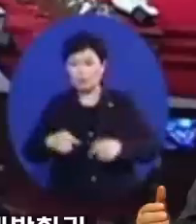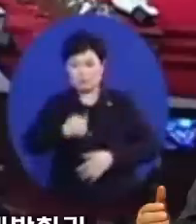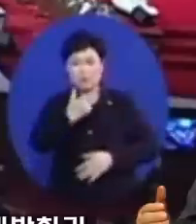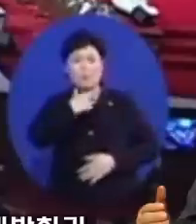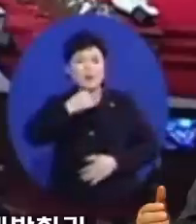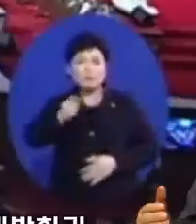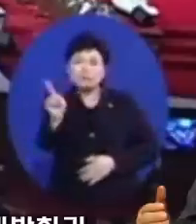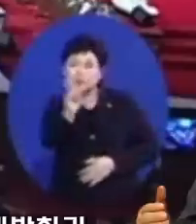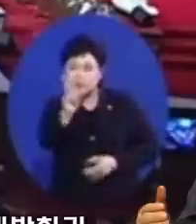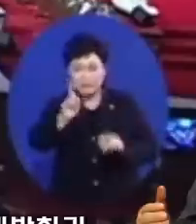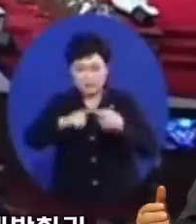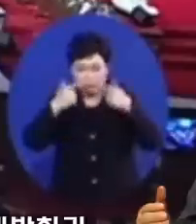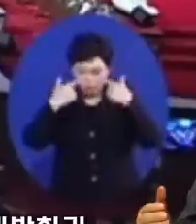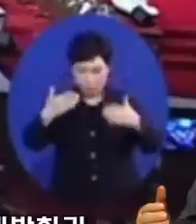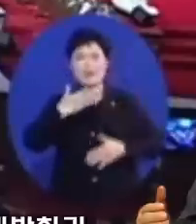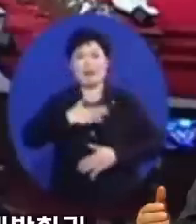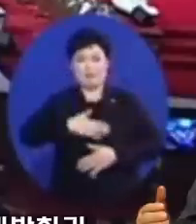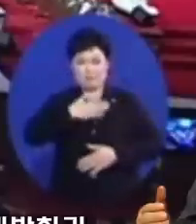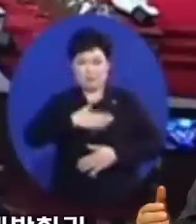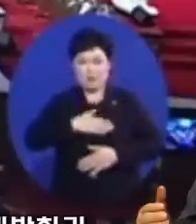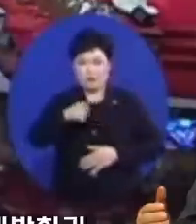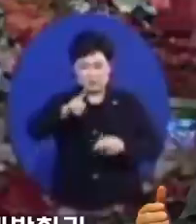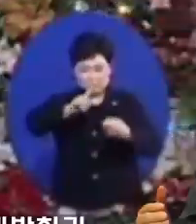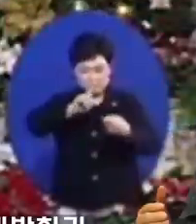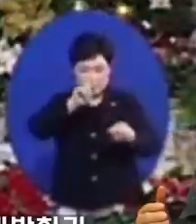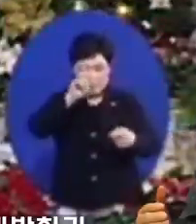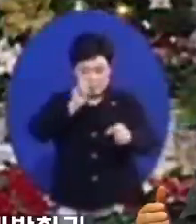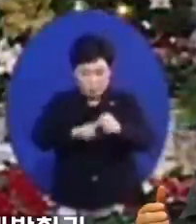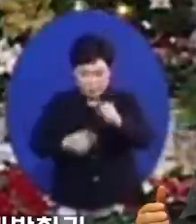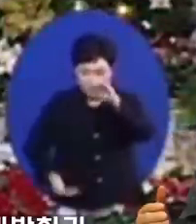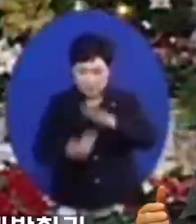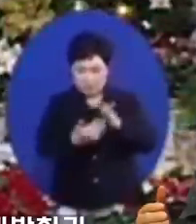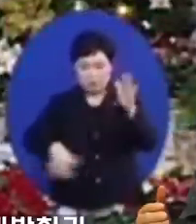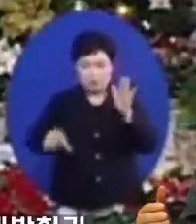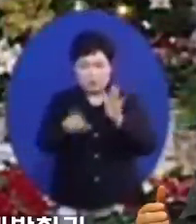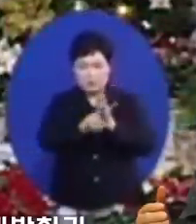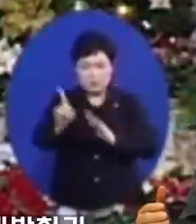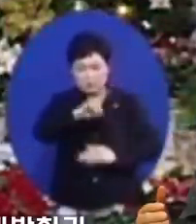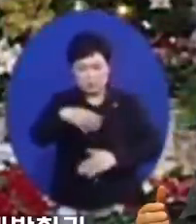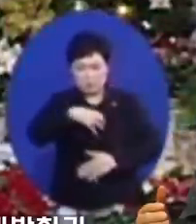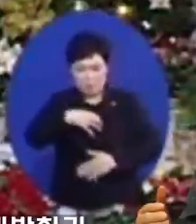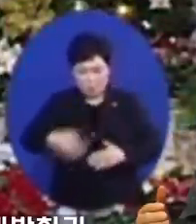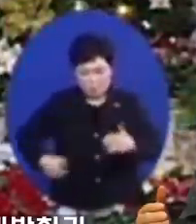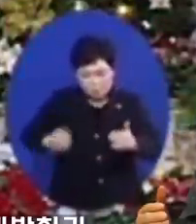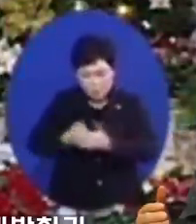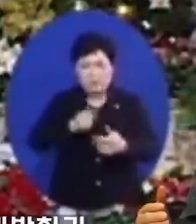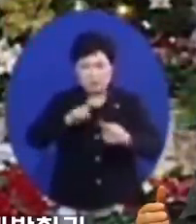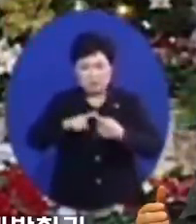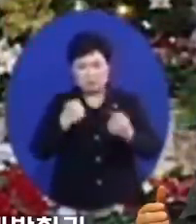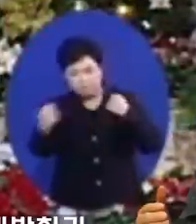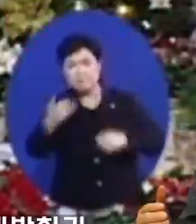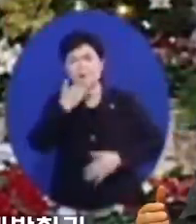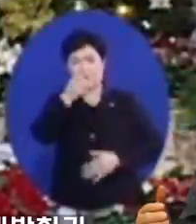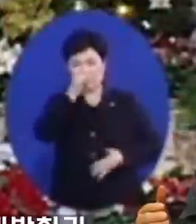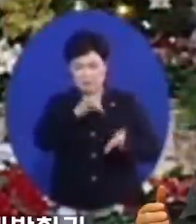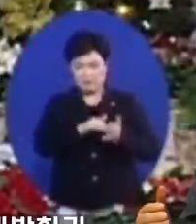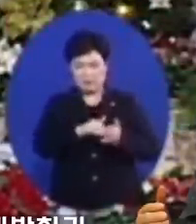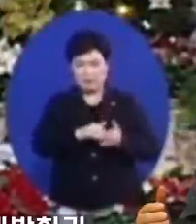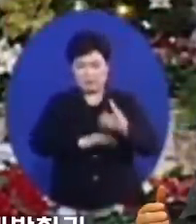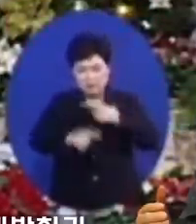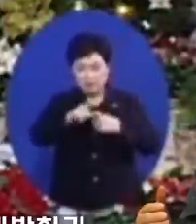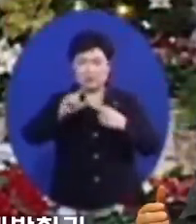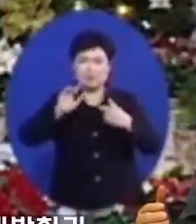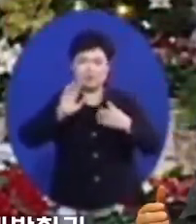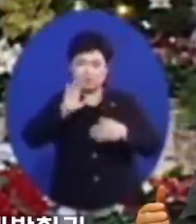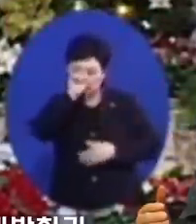것이 무엇인지를 분명히 알며 그 목표를 이루기 위하여 어떠한 모험이라도 기꺼이 감수한다는 것입니다. 이들은 더 나은